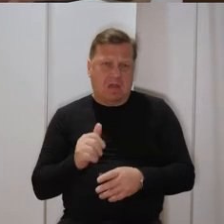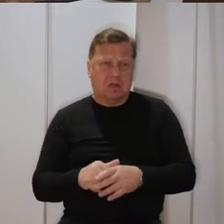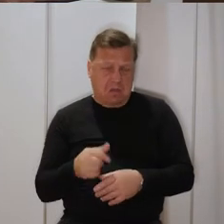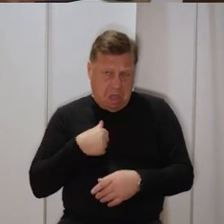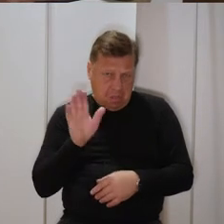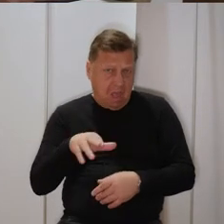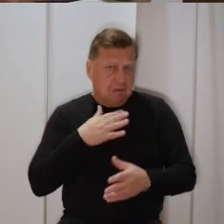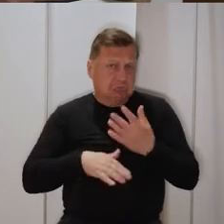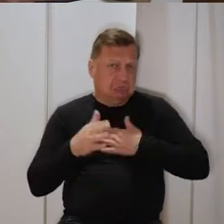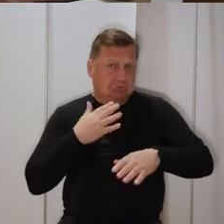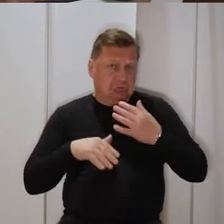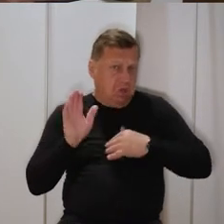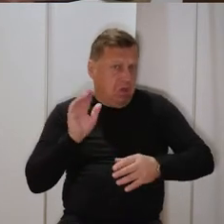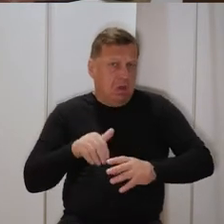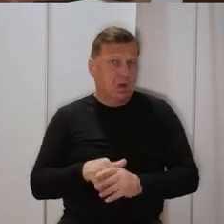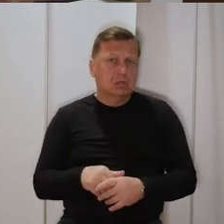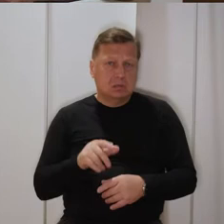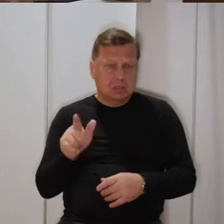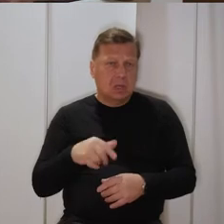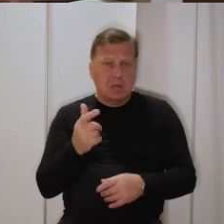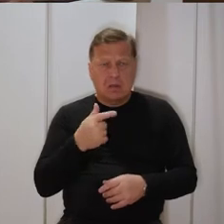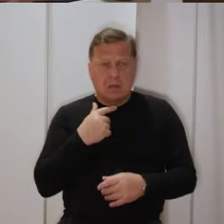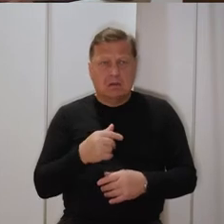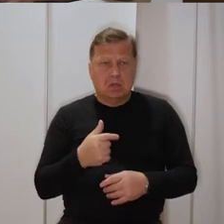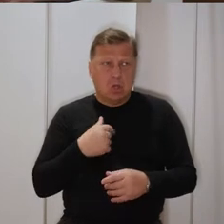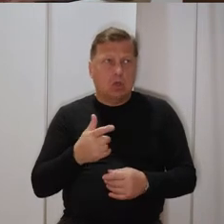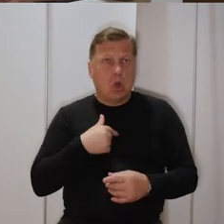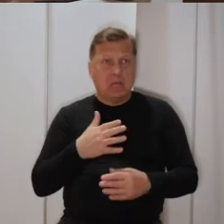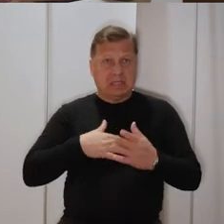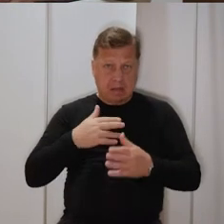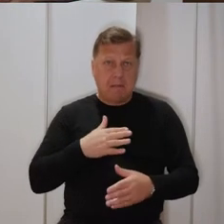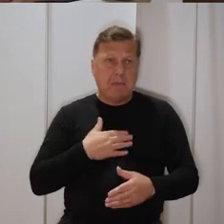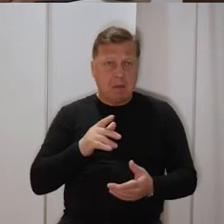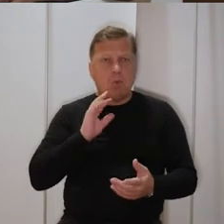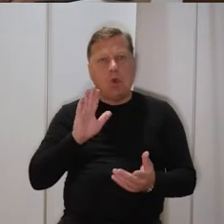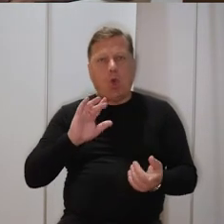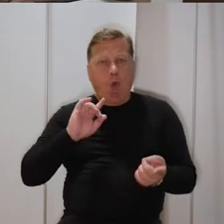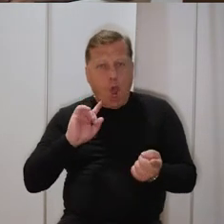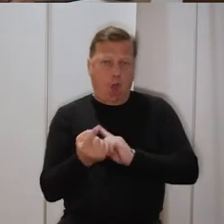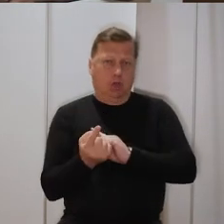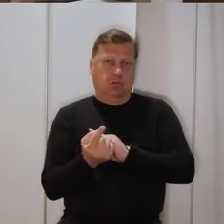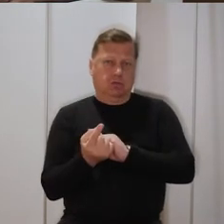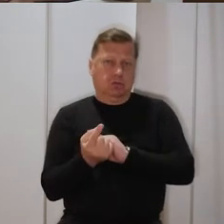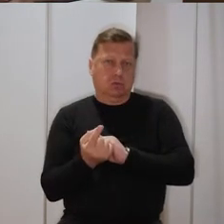to cieszy, że jest tu pewna jakaś satysfakcja. Może takie odwrócenie tego,